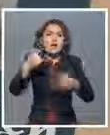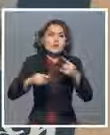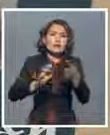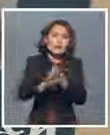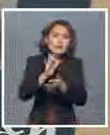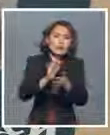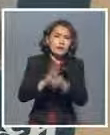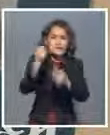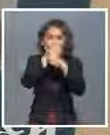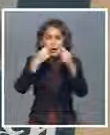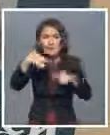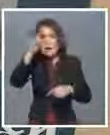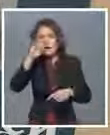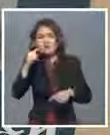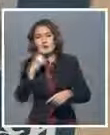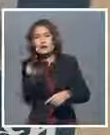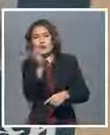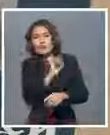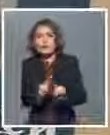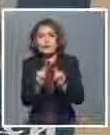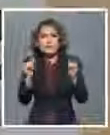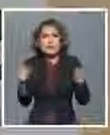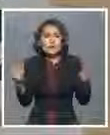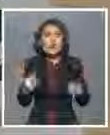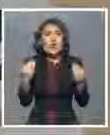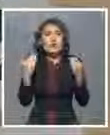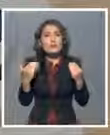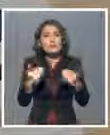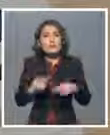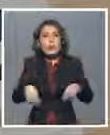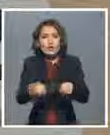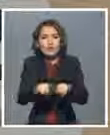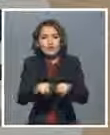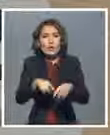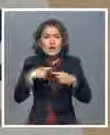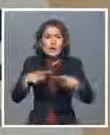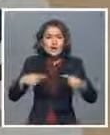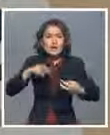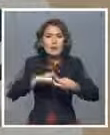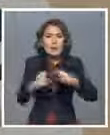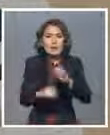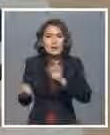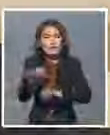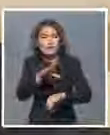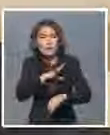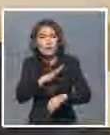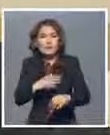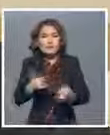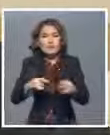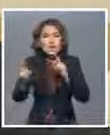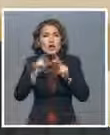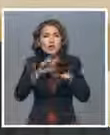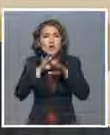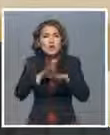құралдарында тілдің қолдан саясын кеңейту керек. Бүгін осындай келелі пікірлер тіл мәдениеті, сөйлеу және жазу атты тақырып аясында өткен дөңгелек